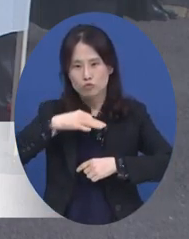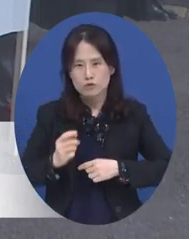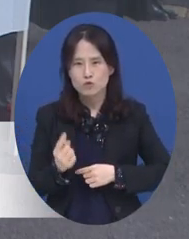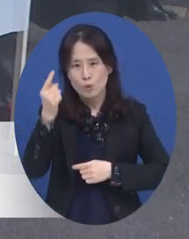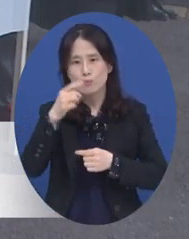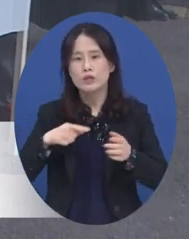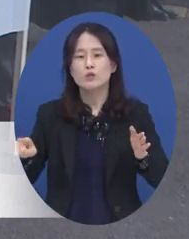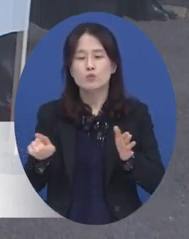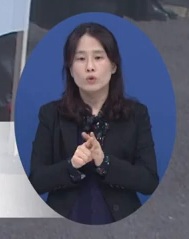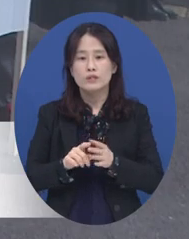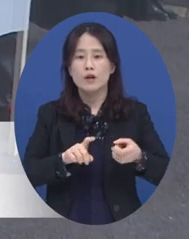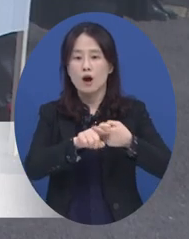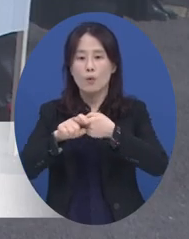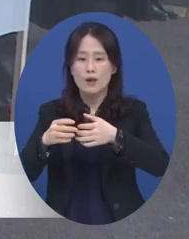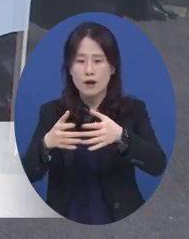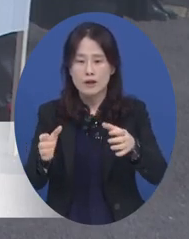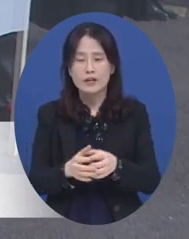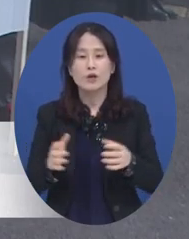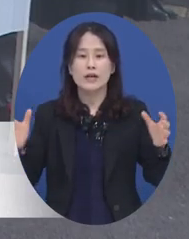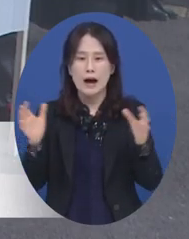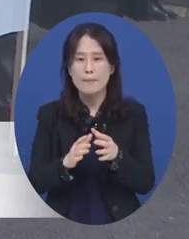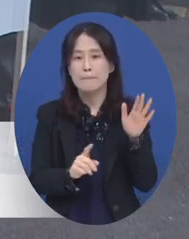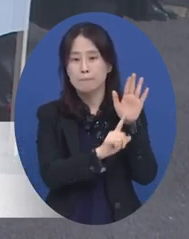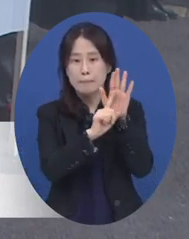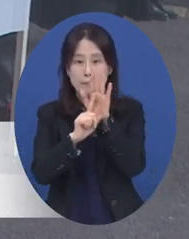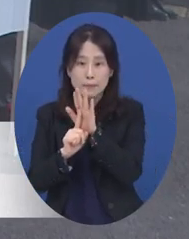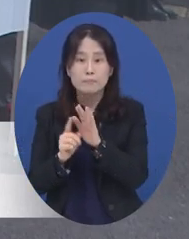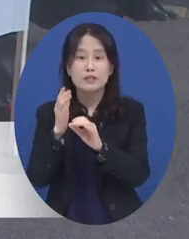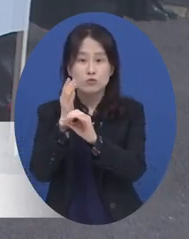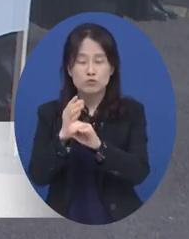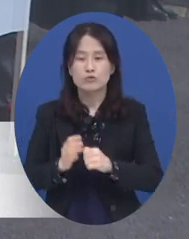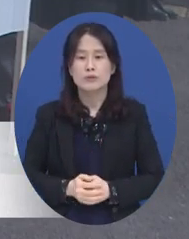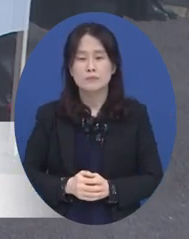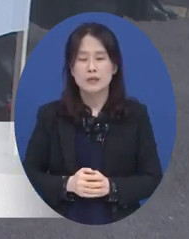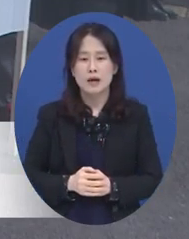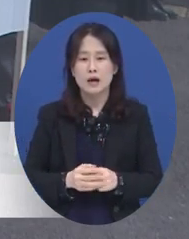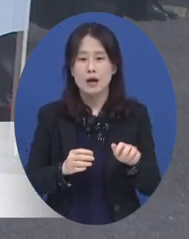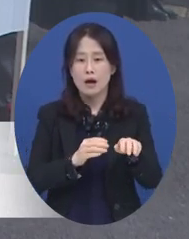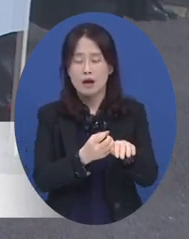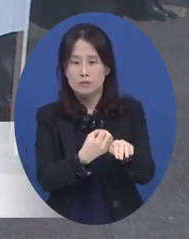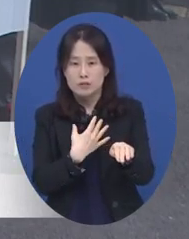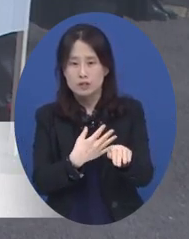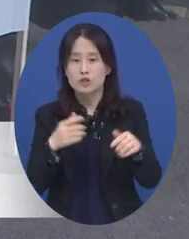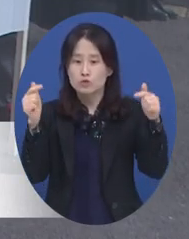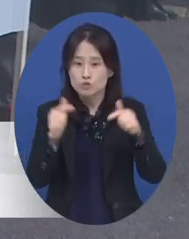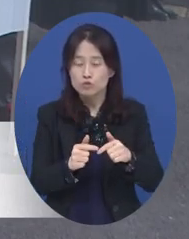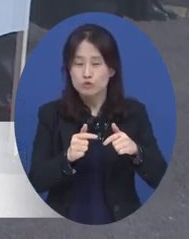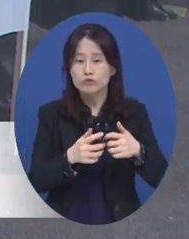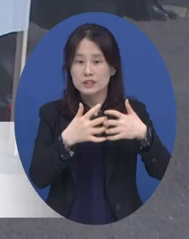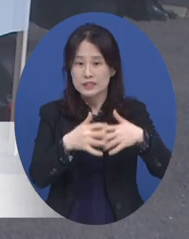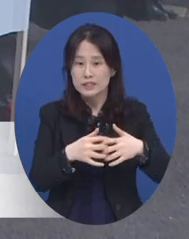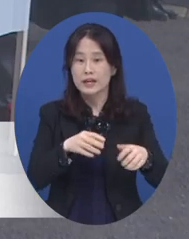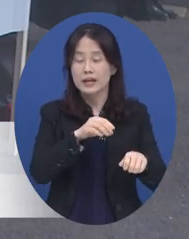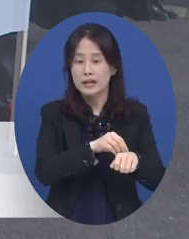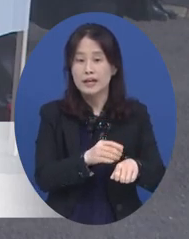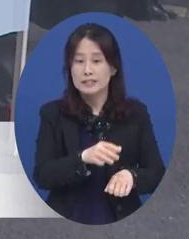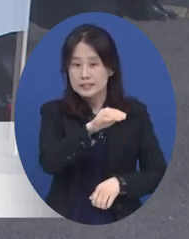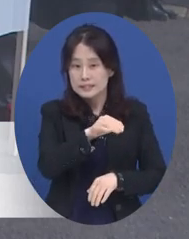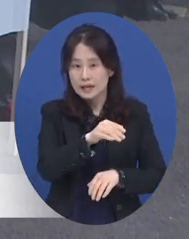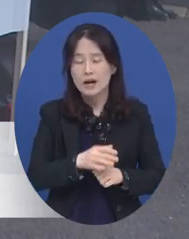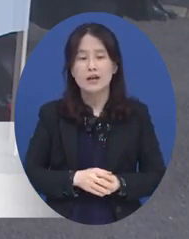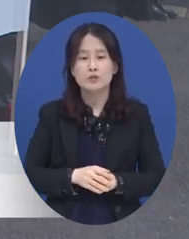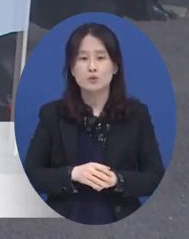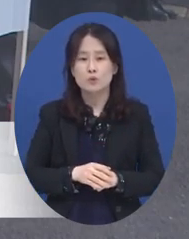높이기 위해 경기도가 유관기관과 합동 캠페인에 나섰습니다. 매연 저감장치 부착 차량과 대기오염 물질